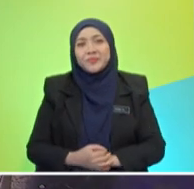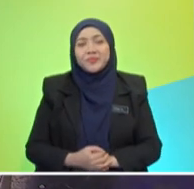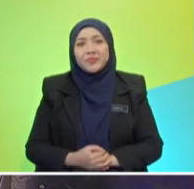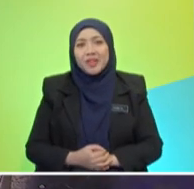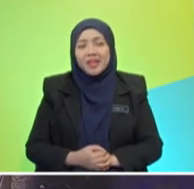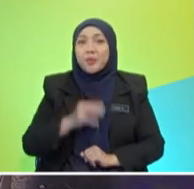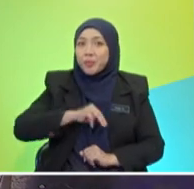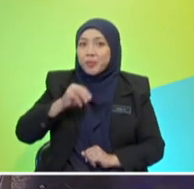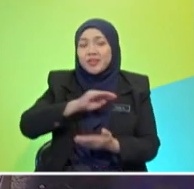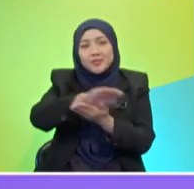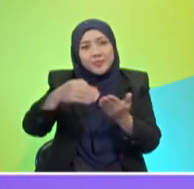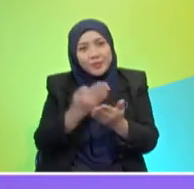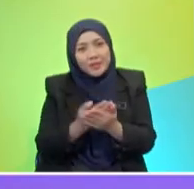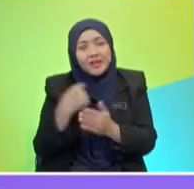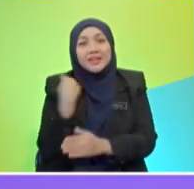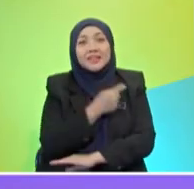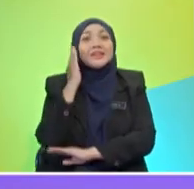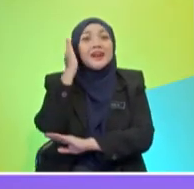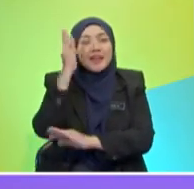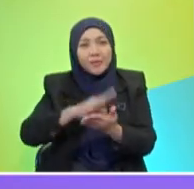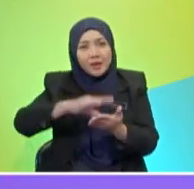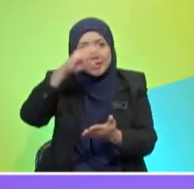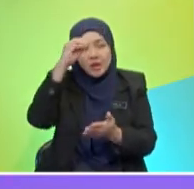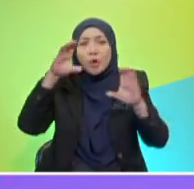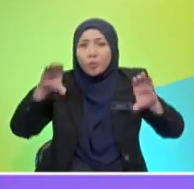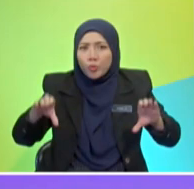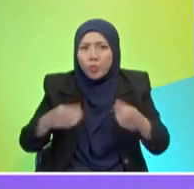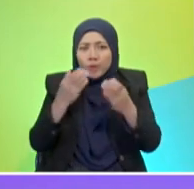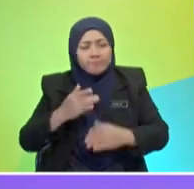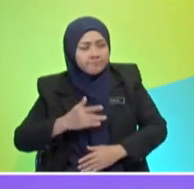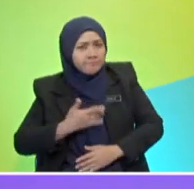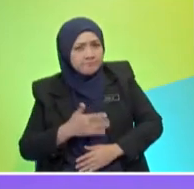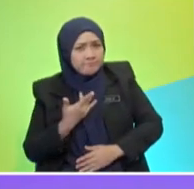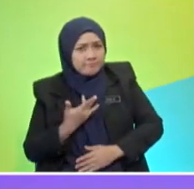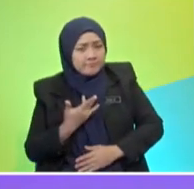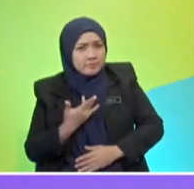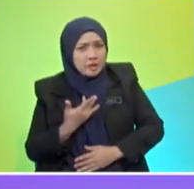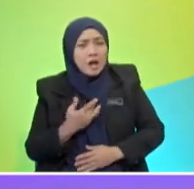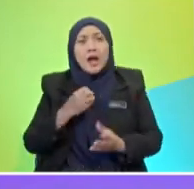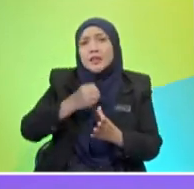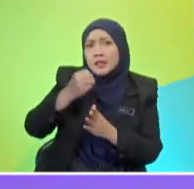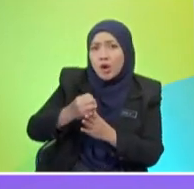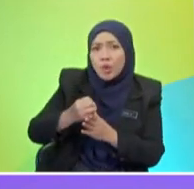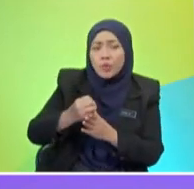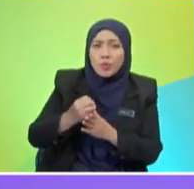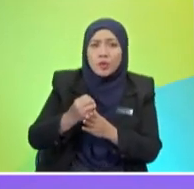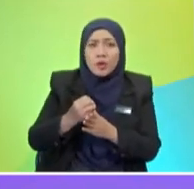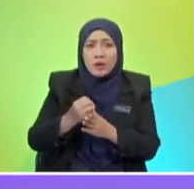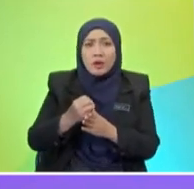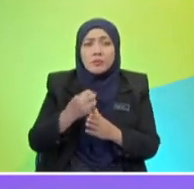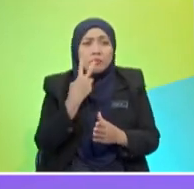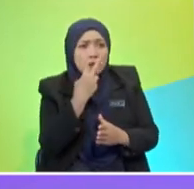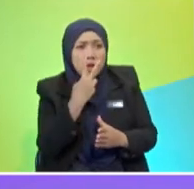semua, kita akan belajar membuat ramalan terhadap situasi atau peristiwa